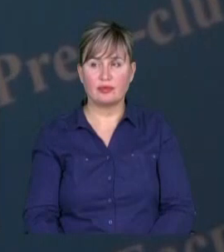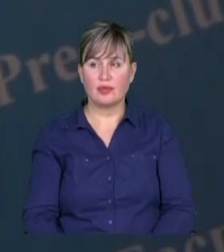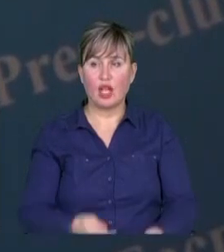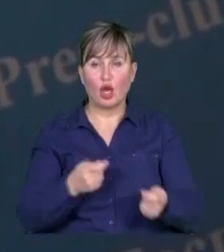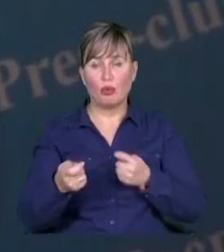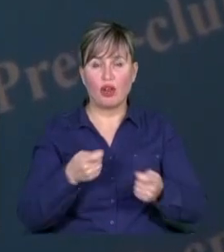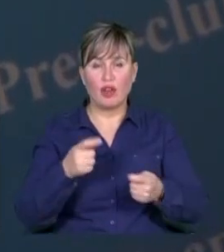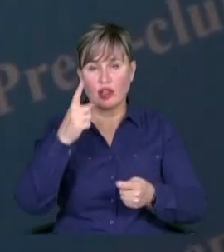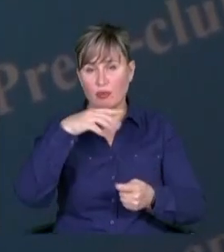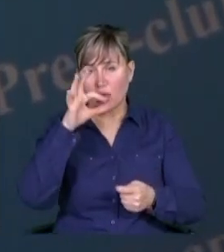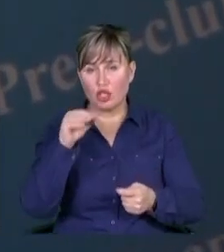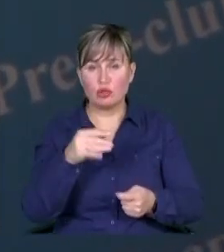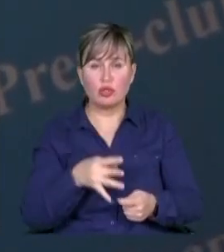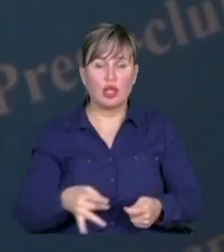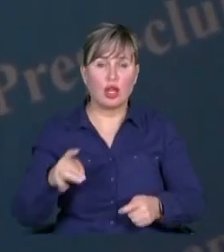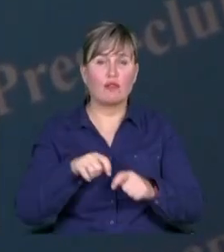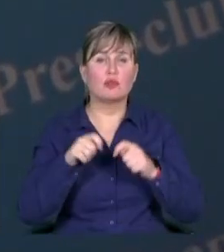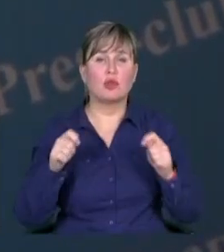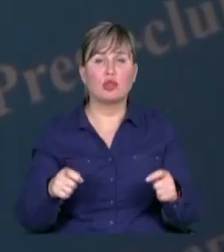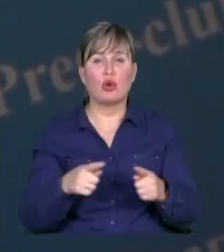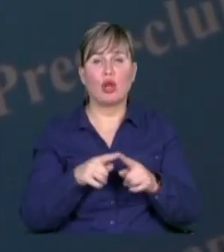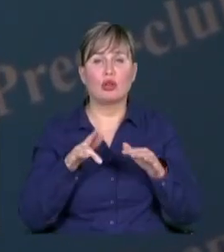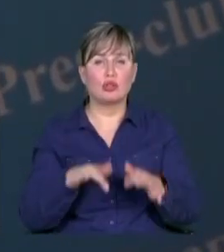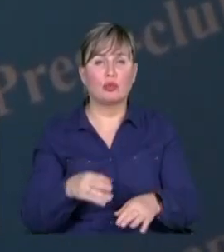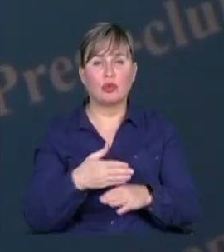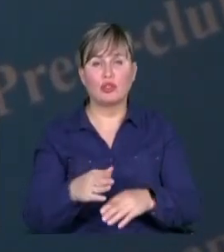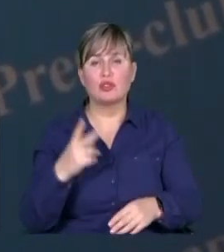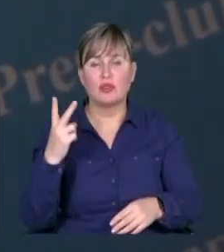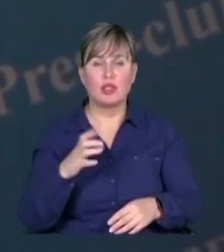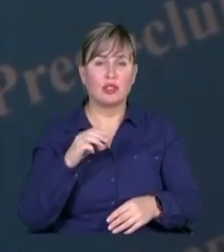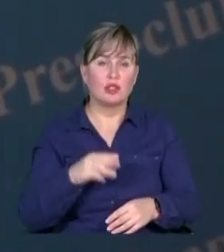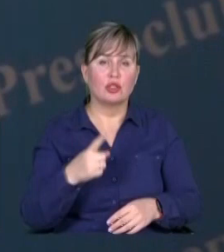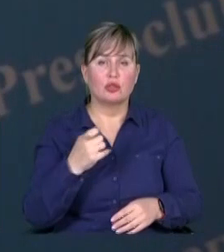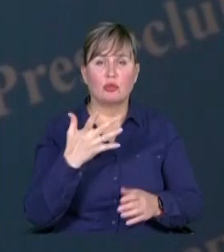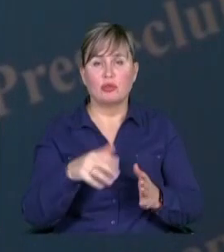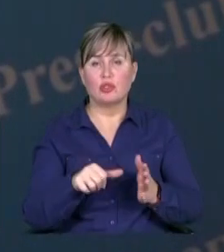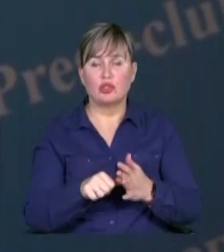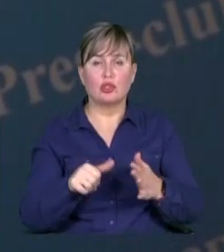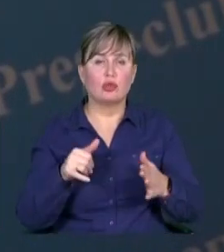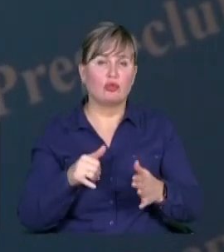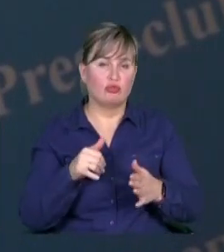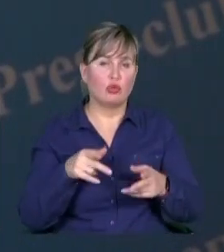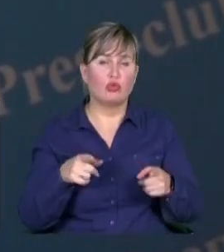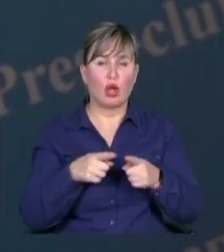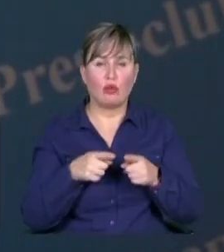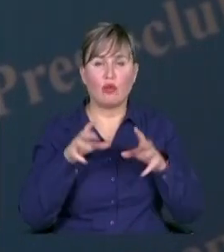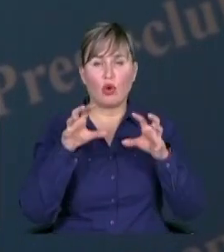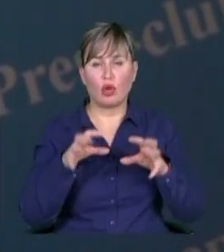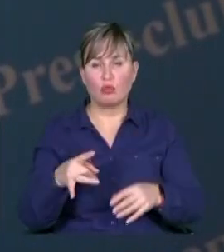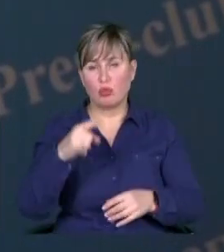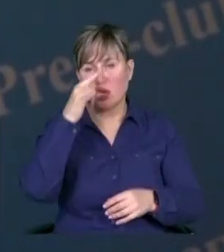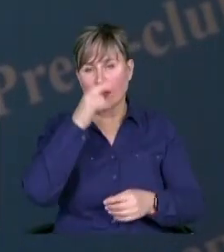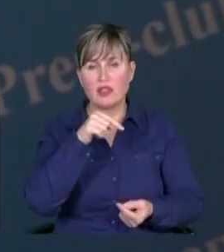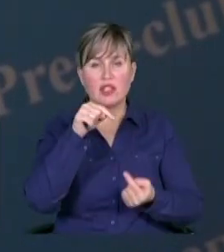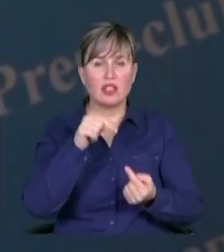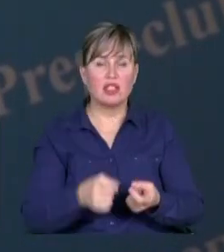Управлением полиции Жетысусского района возбуждено уголовное дело по части 2 статьи 156 Уголовного кодекса Республики Казахстан. В